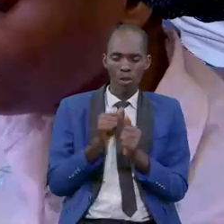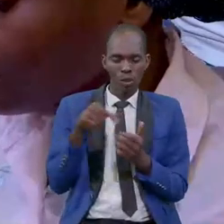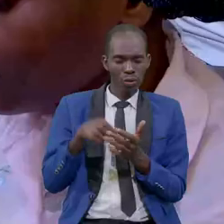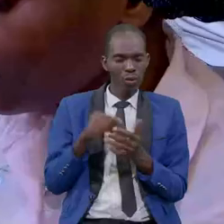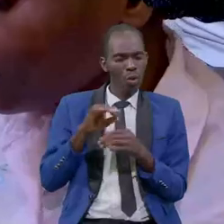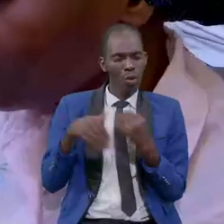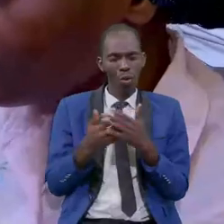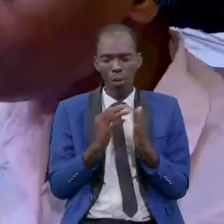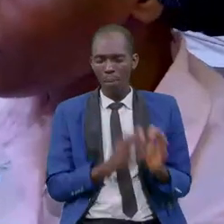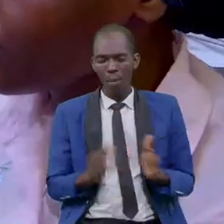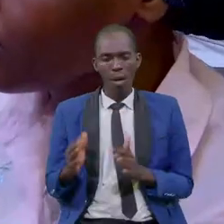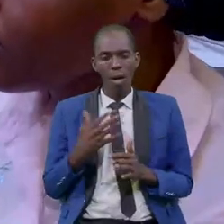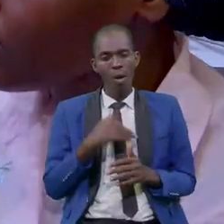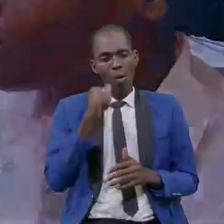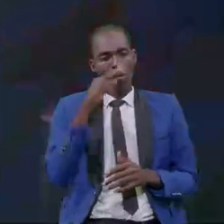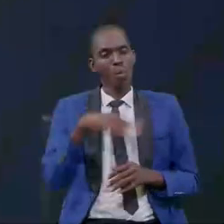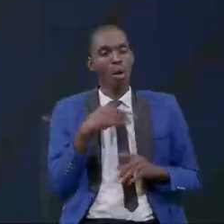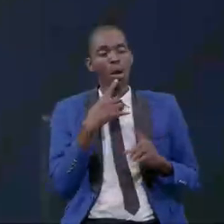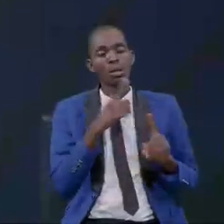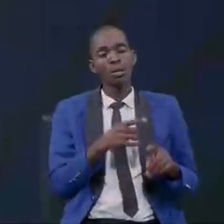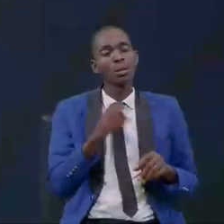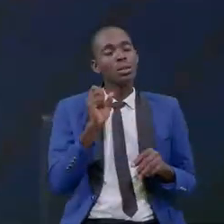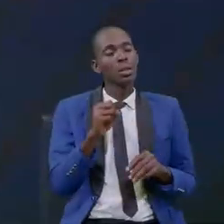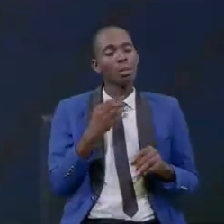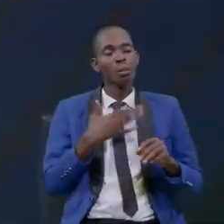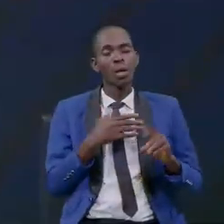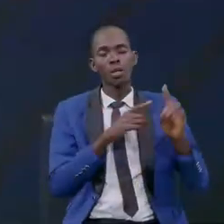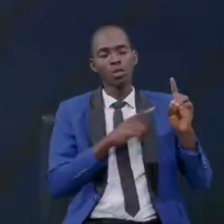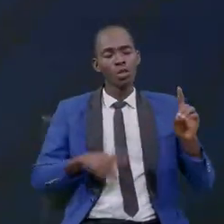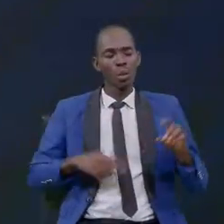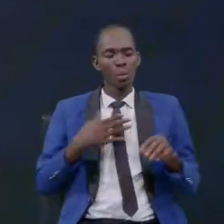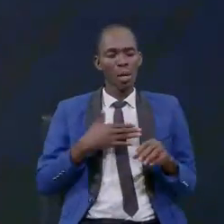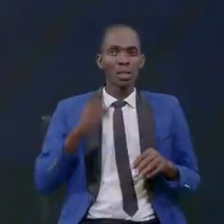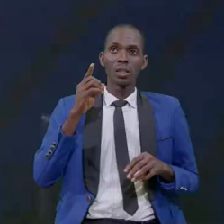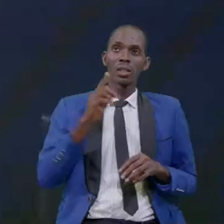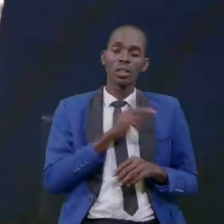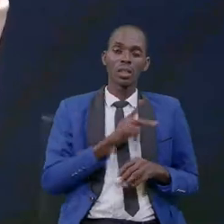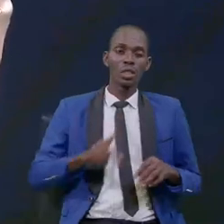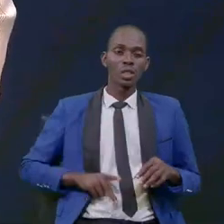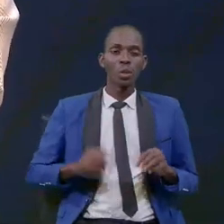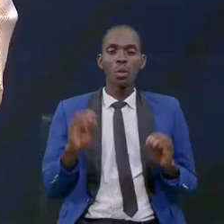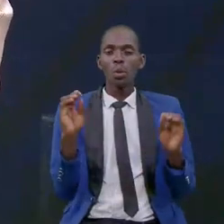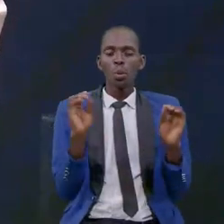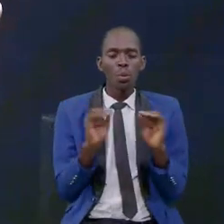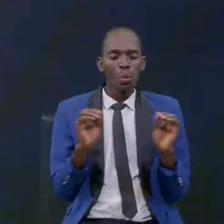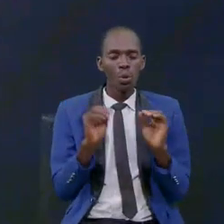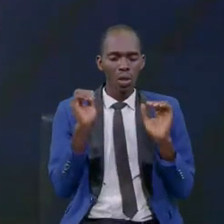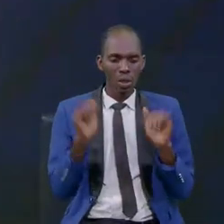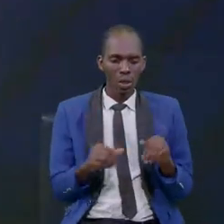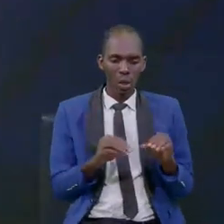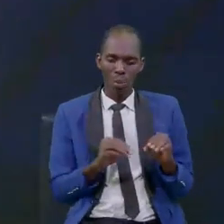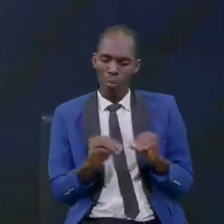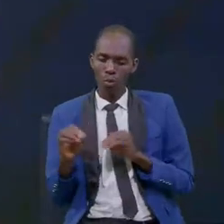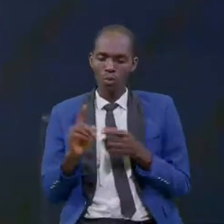répondit, aussi vrai que ton âme est vivante, ô roi mon Seigneur, il n'y a rien